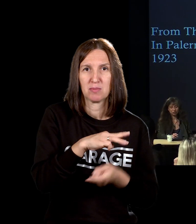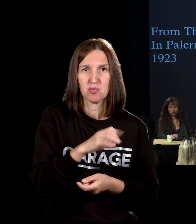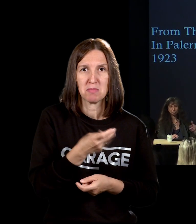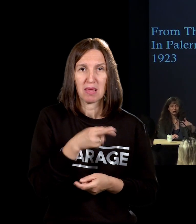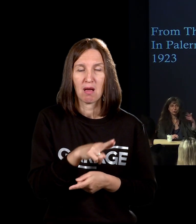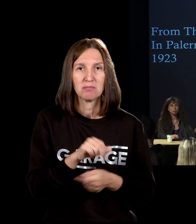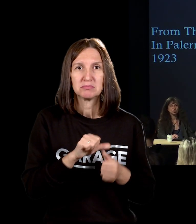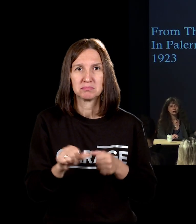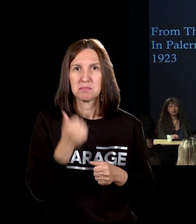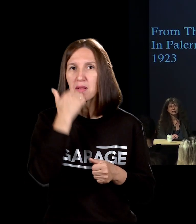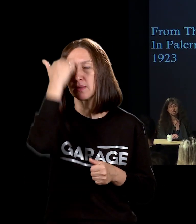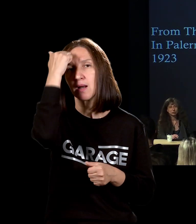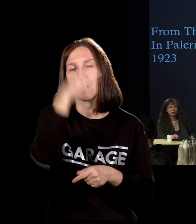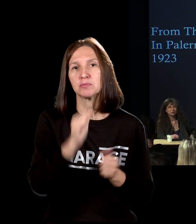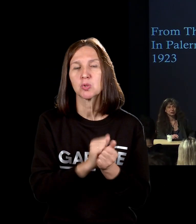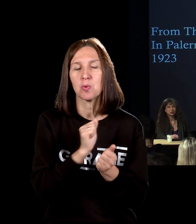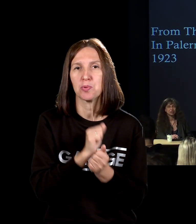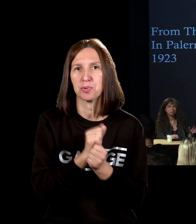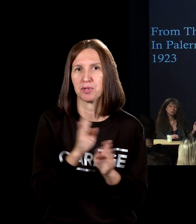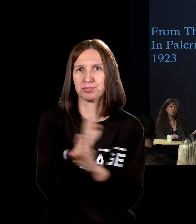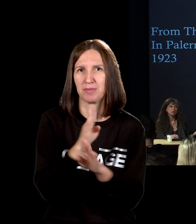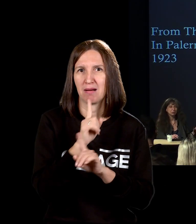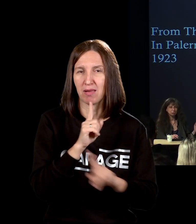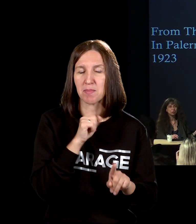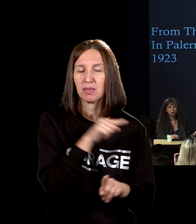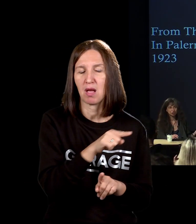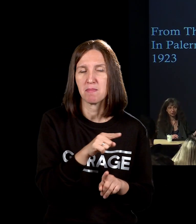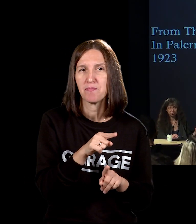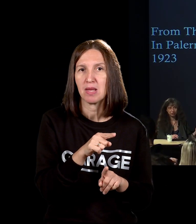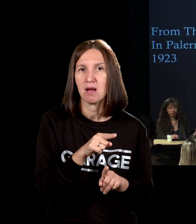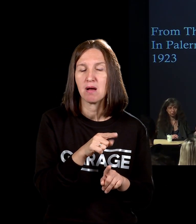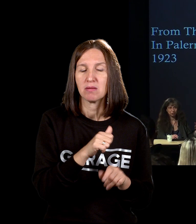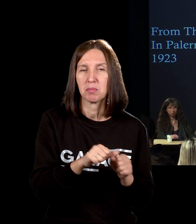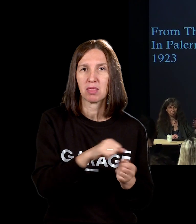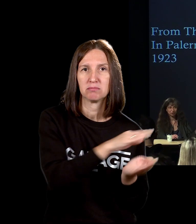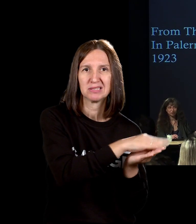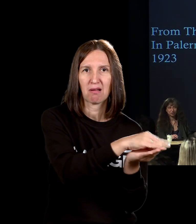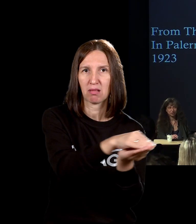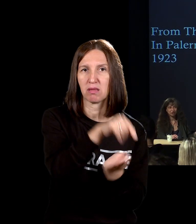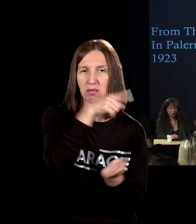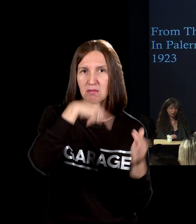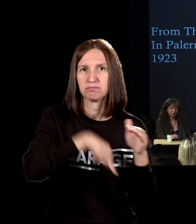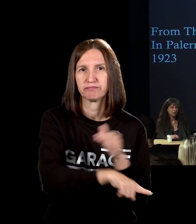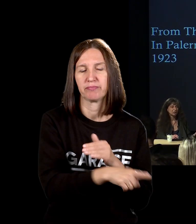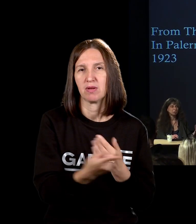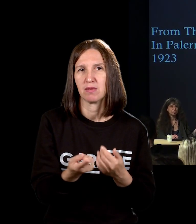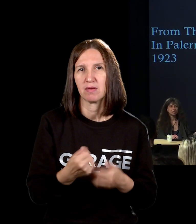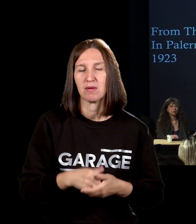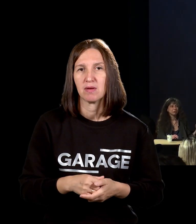можно огромное захоронение массовое, это не, там, не мощи, да, святых, а вот такое вот целое захоронение вот